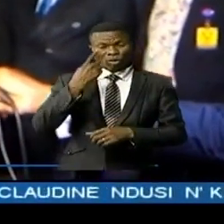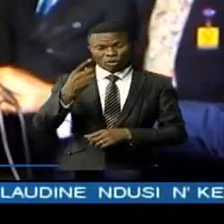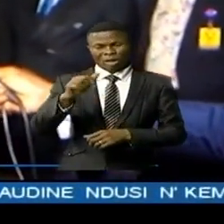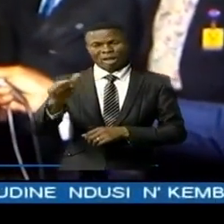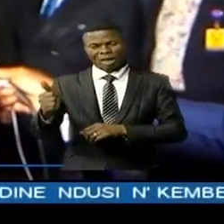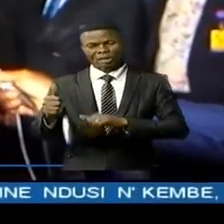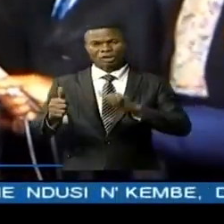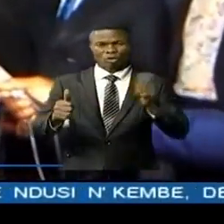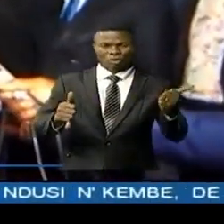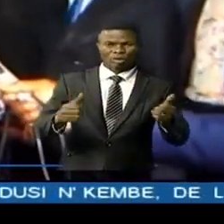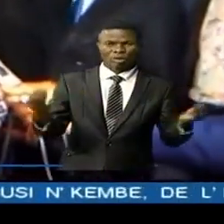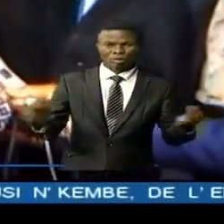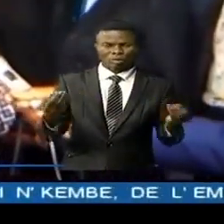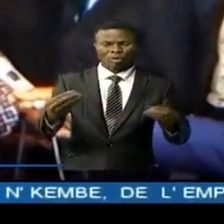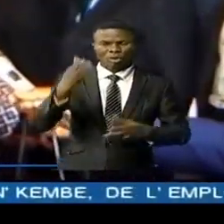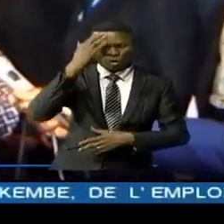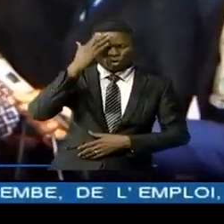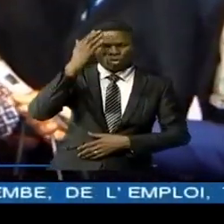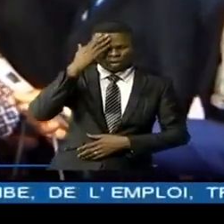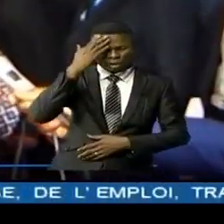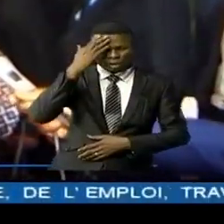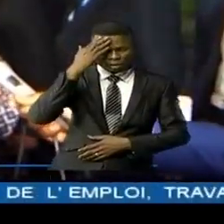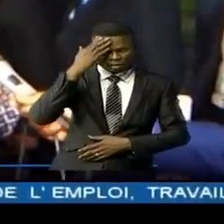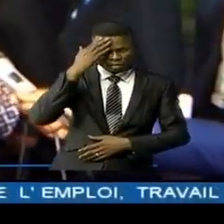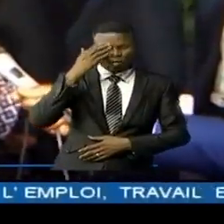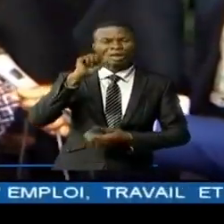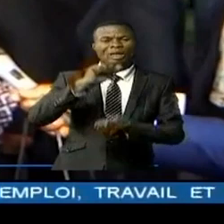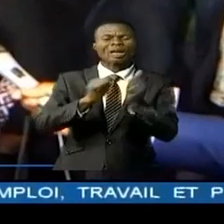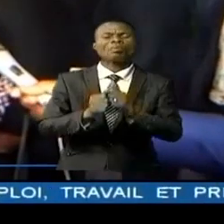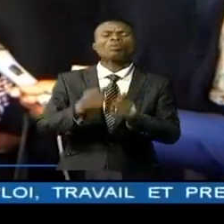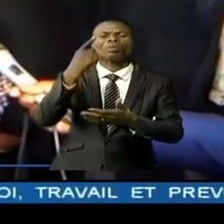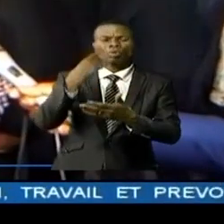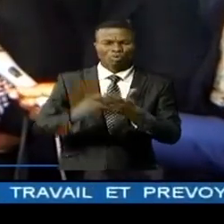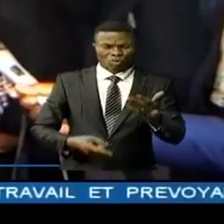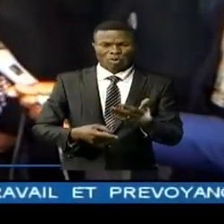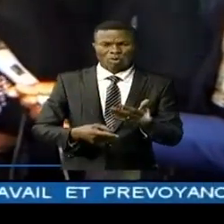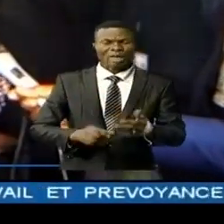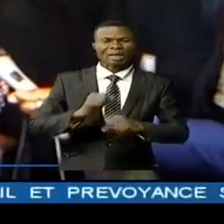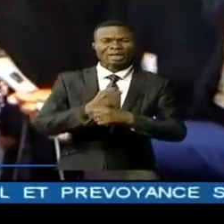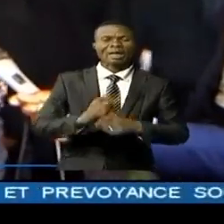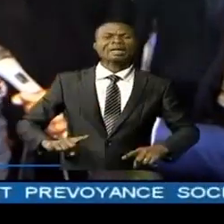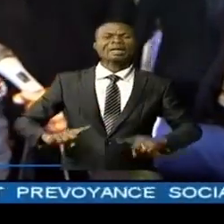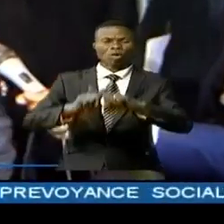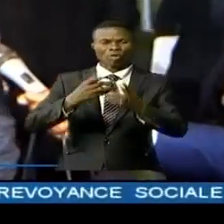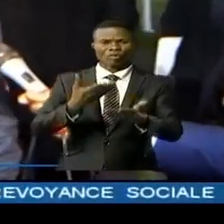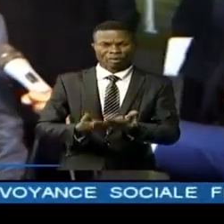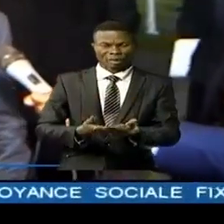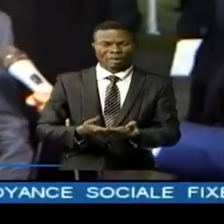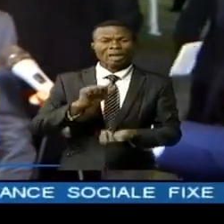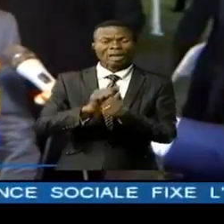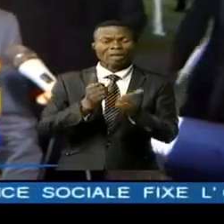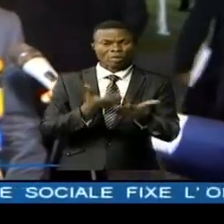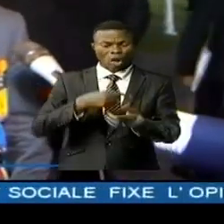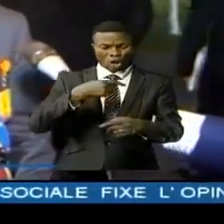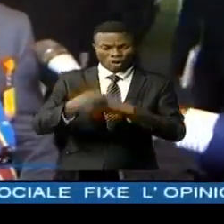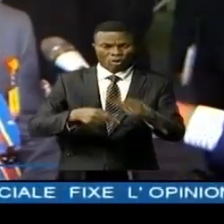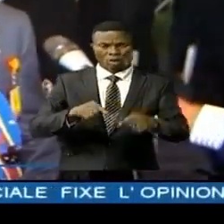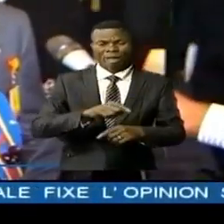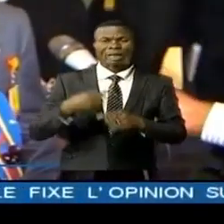pouvoir identifier les problèmes qui nous divisent cette histoire a commencé depuis